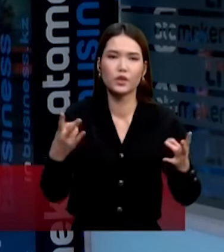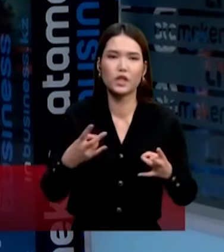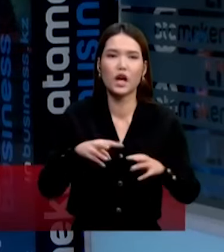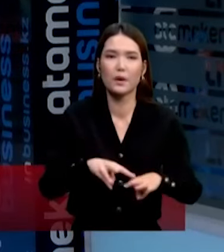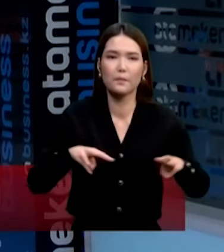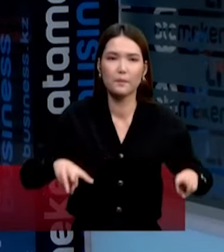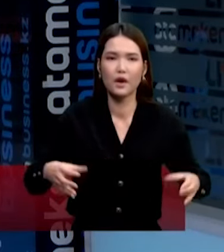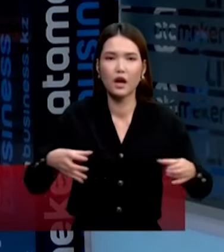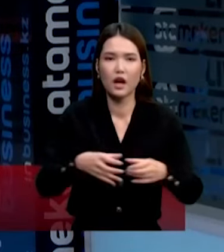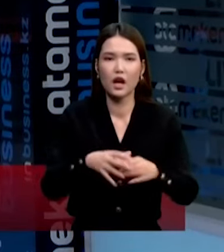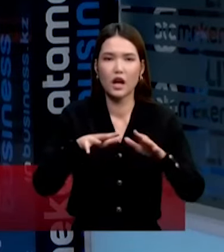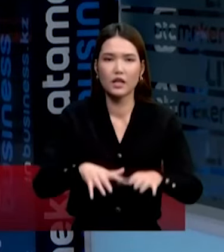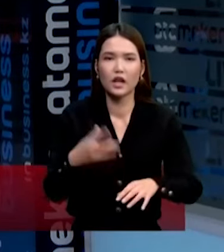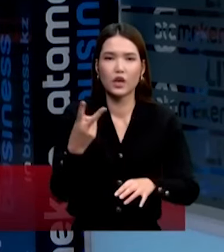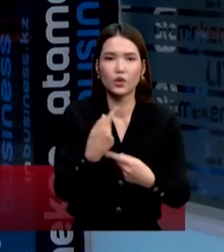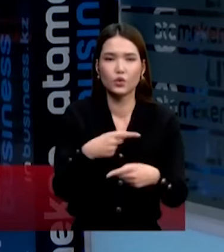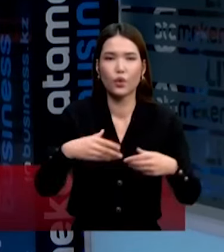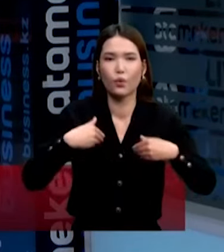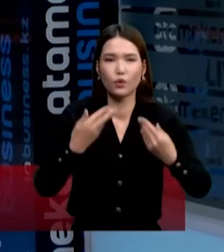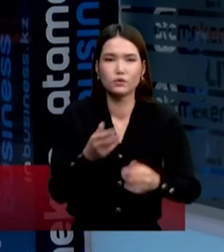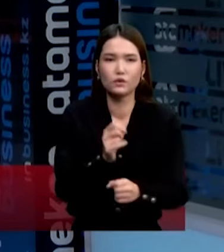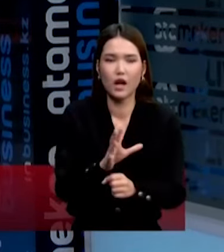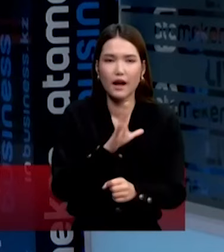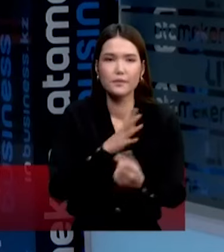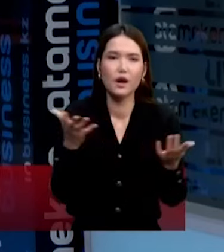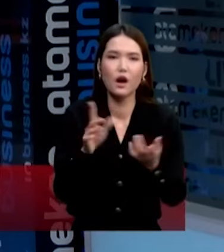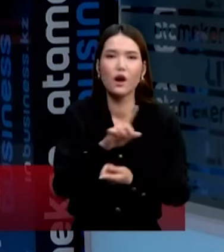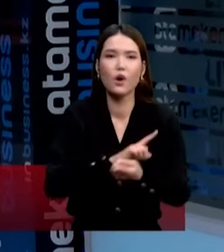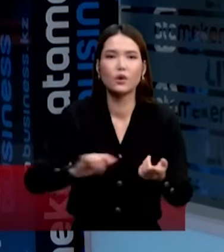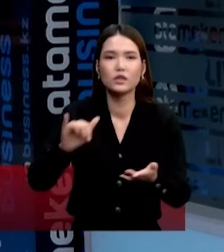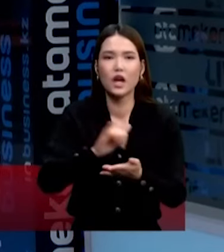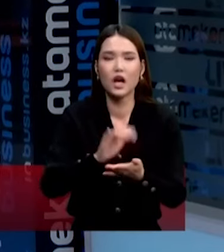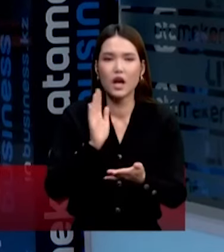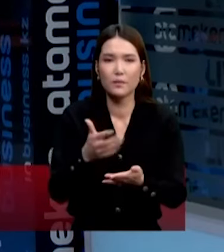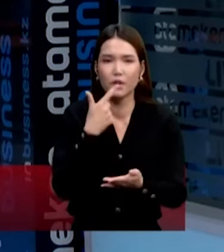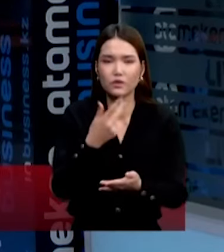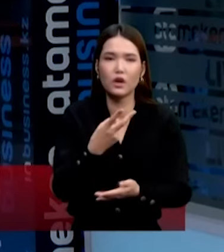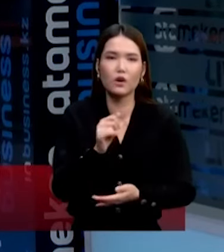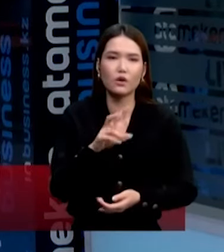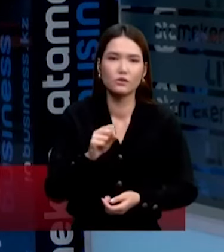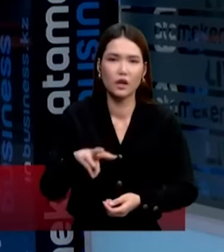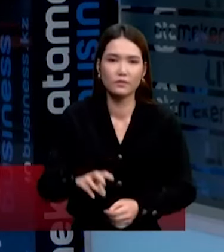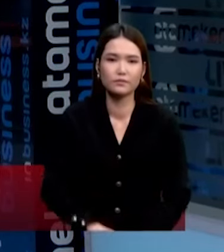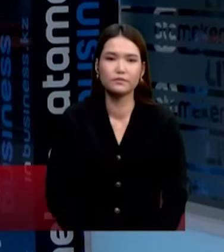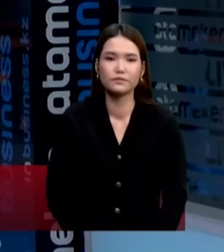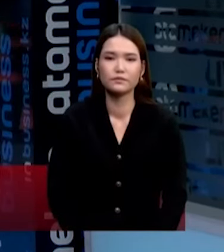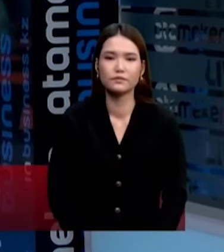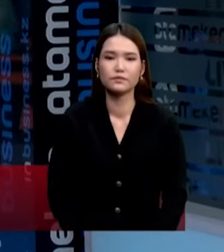мәжілістегі партиялық фракциялар екі түрлі ұсыныс жасаған. Олар қандай өзгерістер енгізбекші? Әріптесім Гүлнұр Мұратқызы